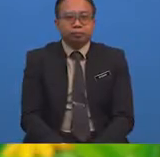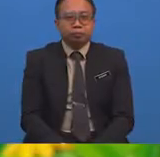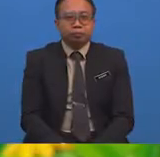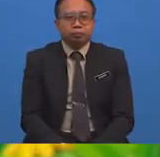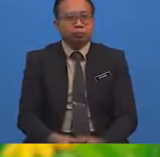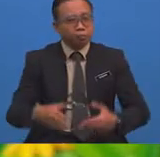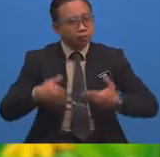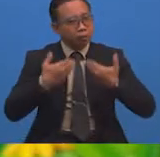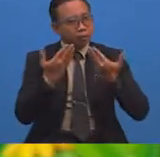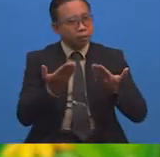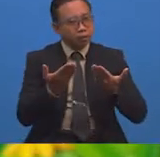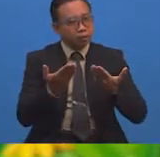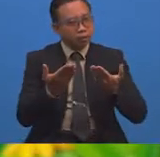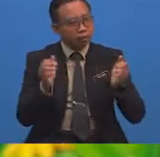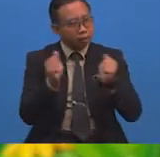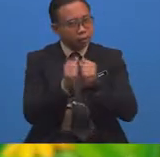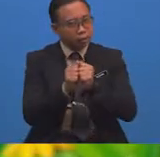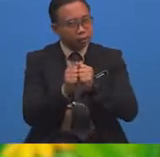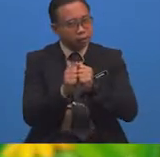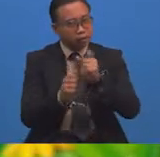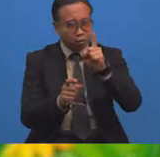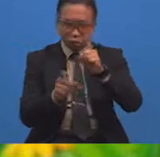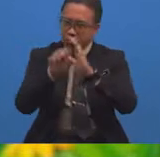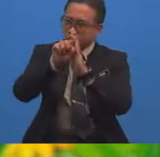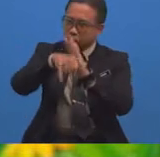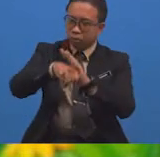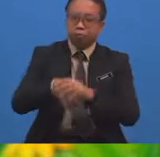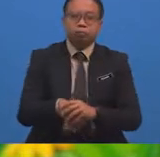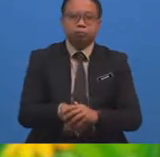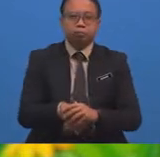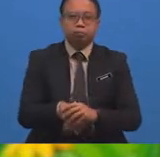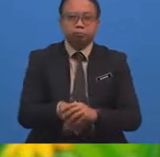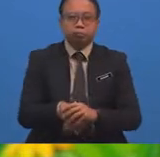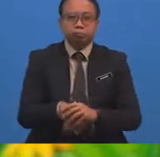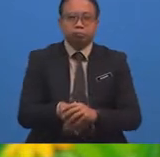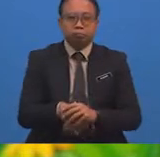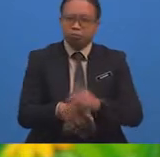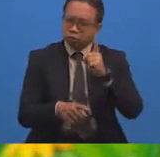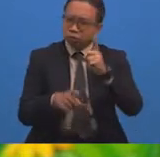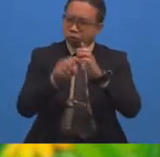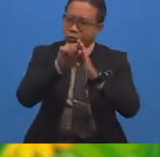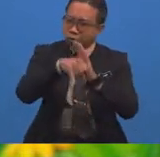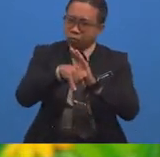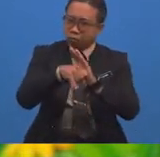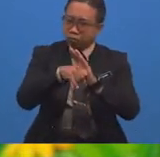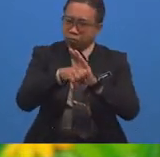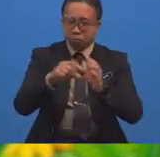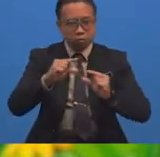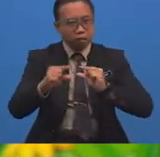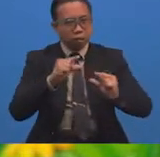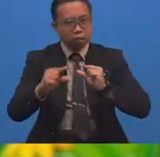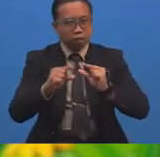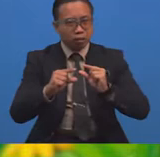Bagaimana pula dengan satu jam yuk Adakah satu jam itu bergerak